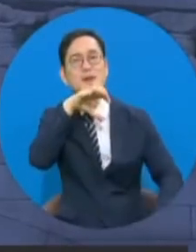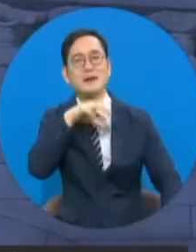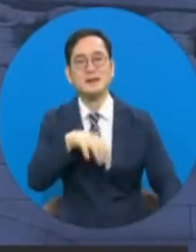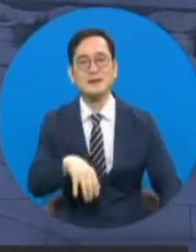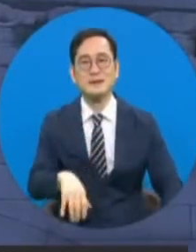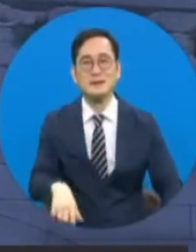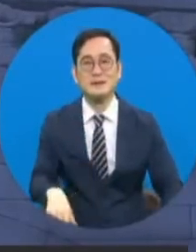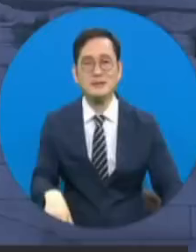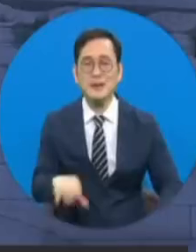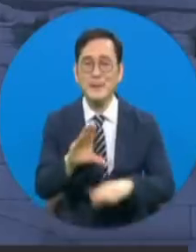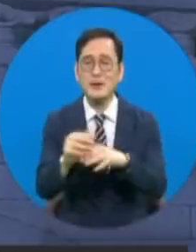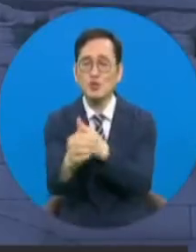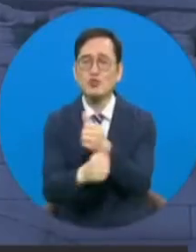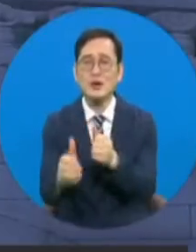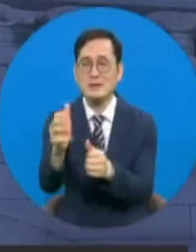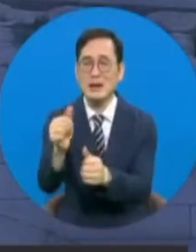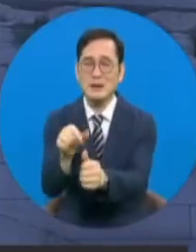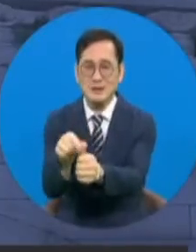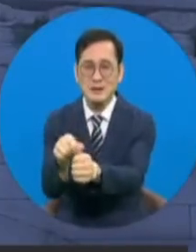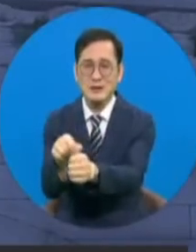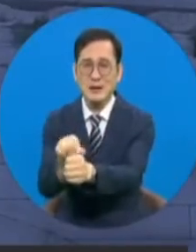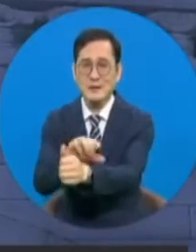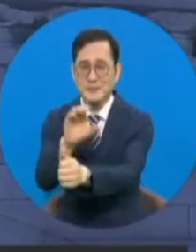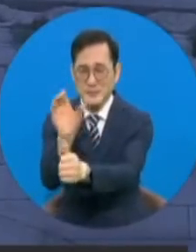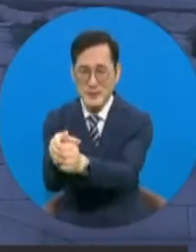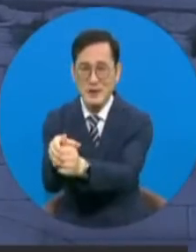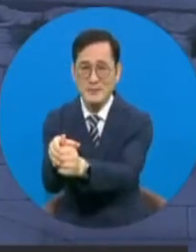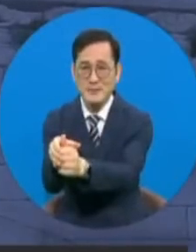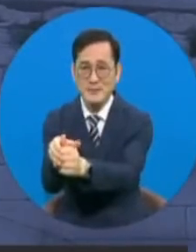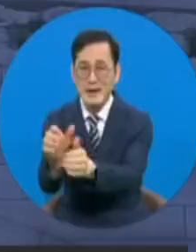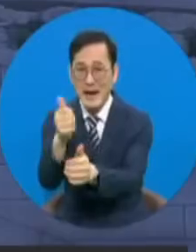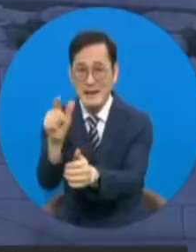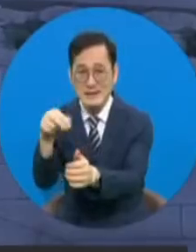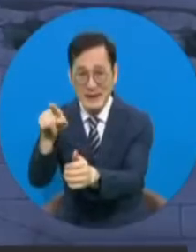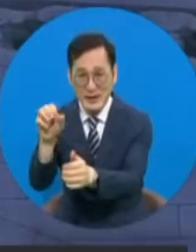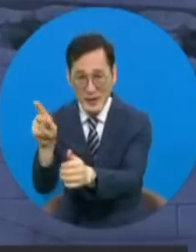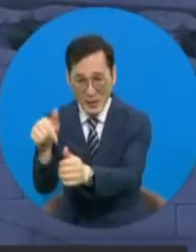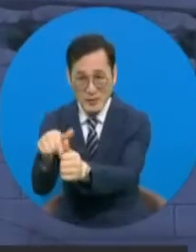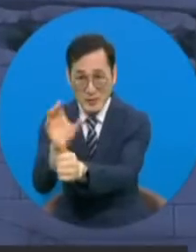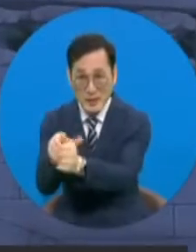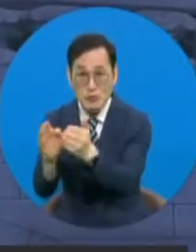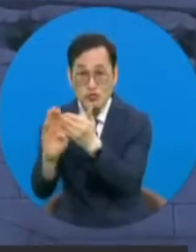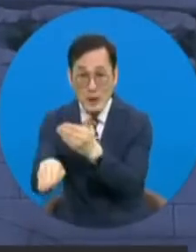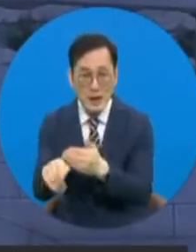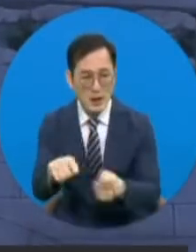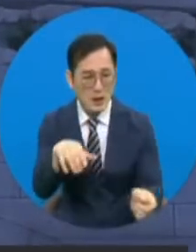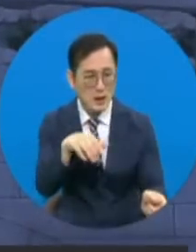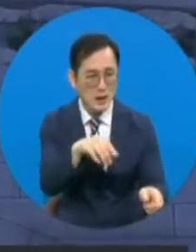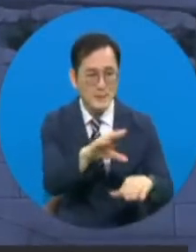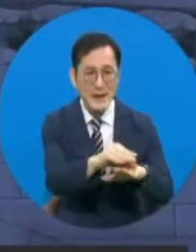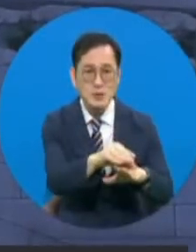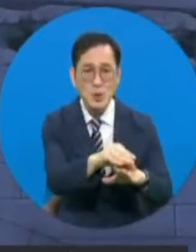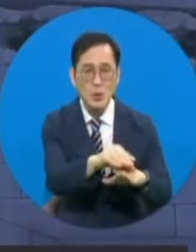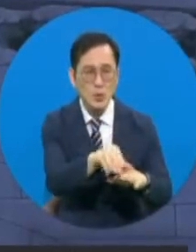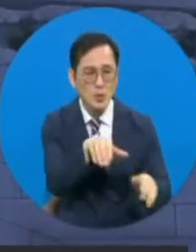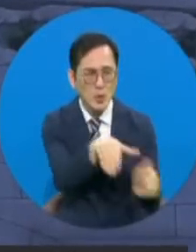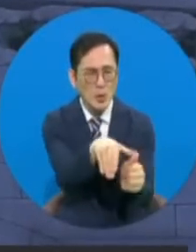위원장이 임명된 임명 기간 동안 계속 논란이 있었던 것은 사실이고 그 연장선 산에서 tv조선 특정